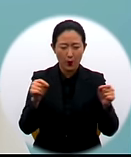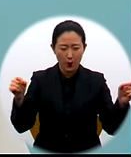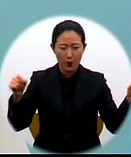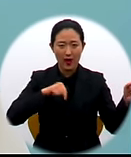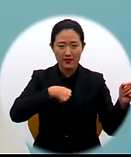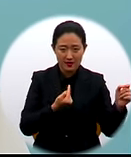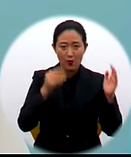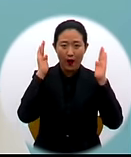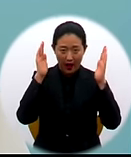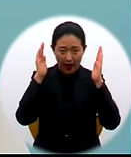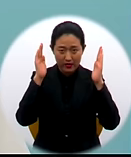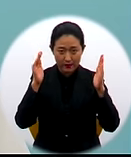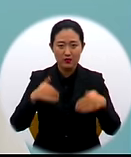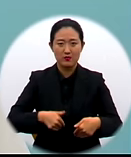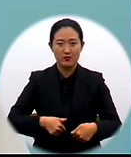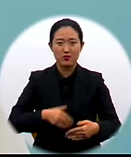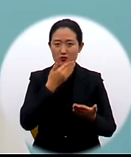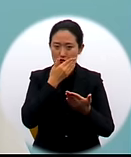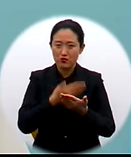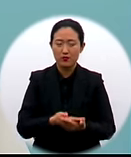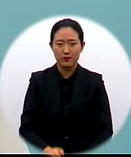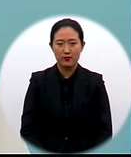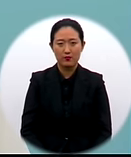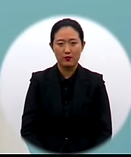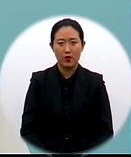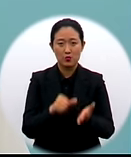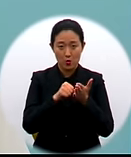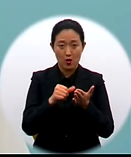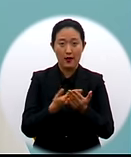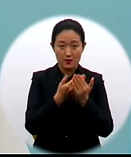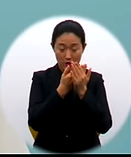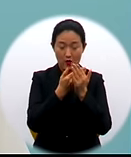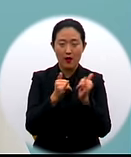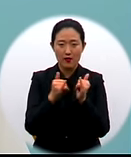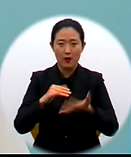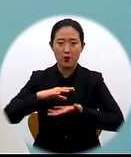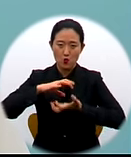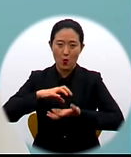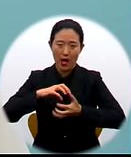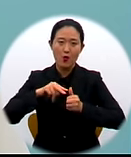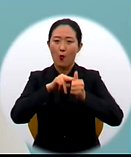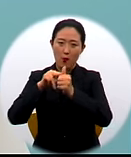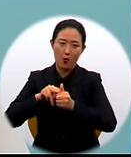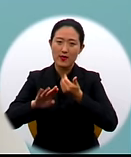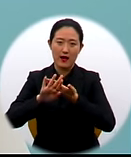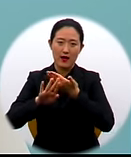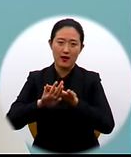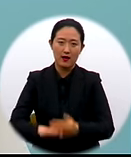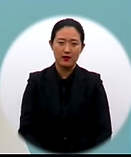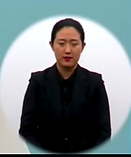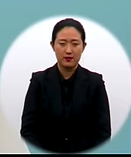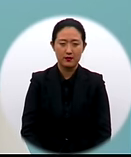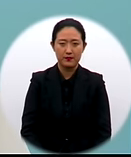있는 역량을 가져야 하는 거죠. 사실 도구가 발전하는 속도에 따라서 인간이 소화해낼 수 있는 정보량이 달라집니다. 아주